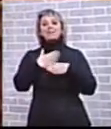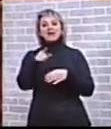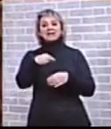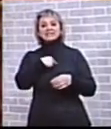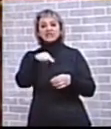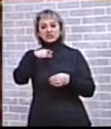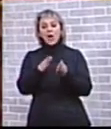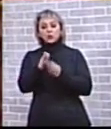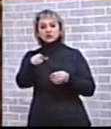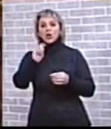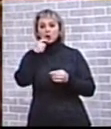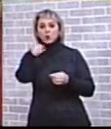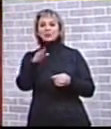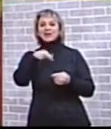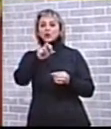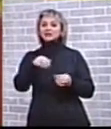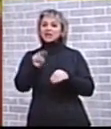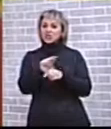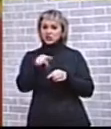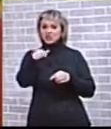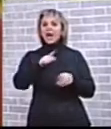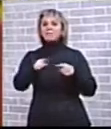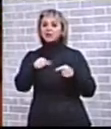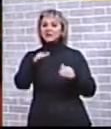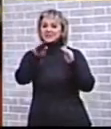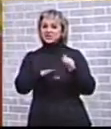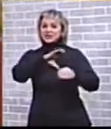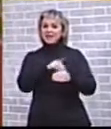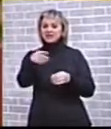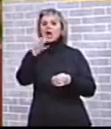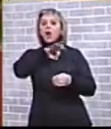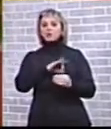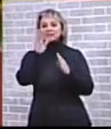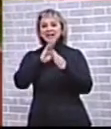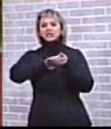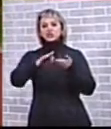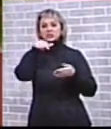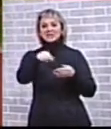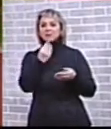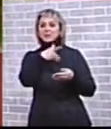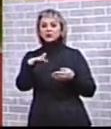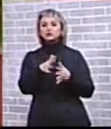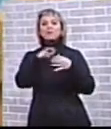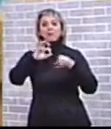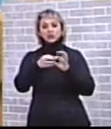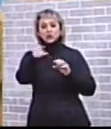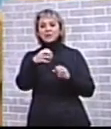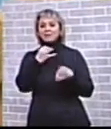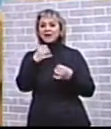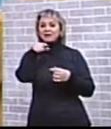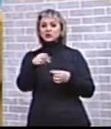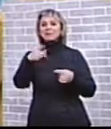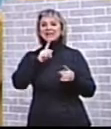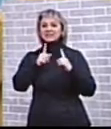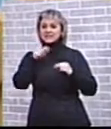сердечной аритмии, лук – природный антибиотик, а морковь снижает давление. О пользе экологически чистых продуктов более подробно поговорят на